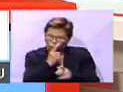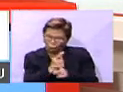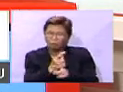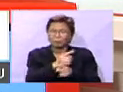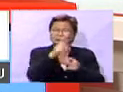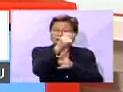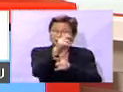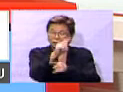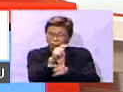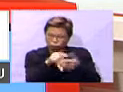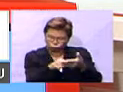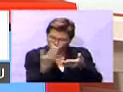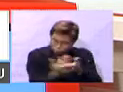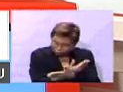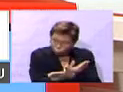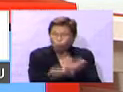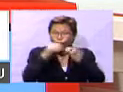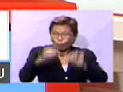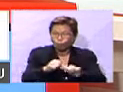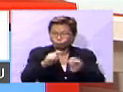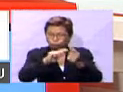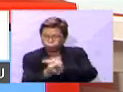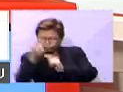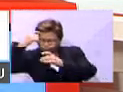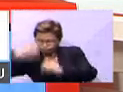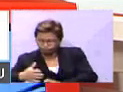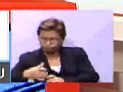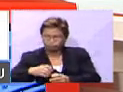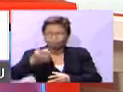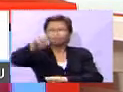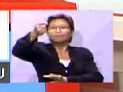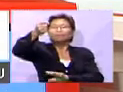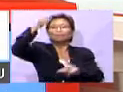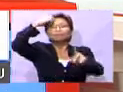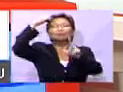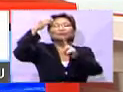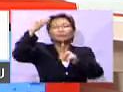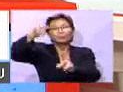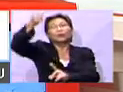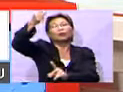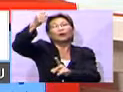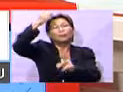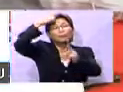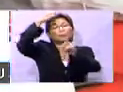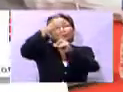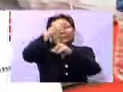data itu adalah data baharu yang boleh mengubah keputusan penggantungan misi pencarian.